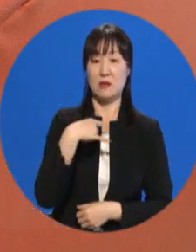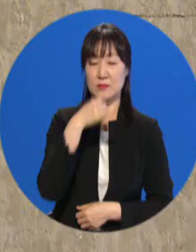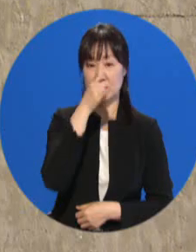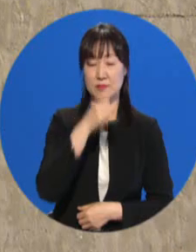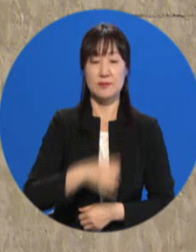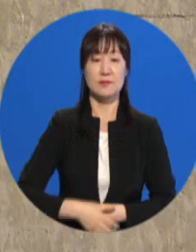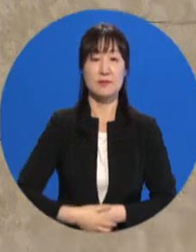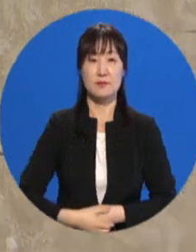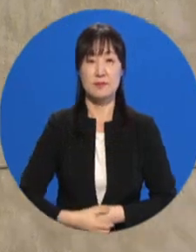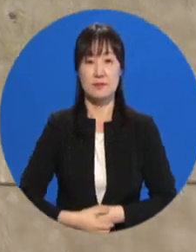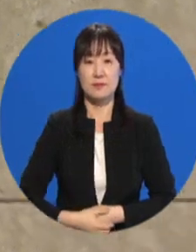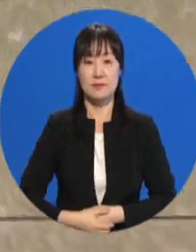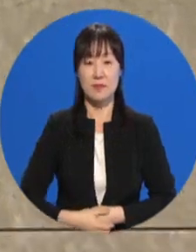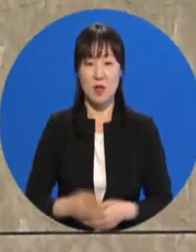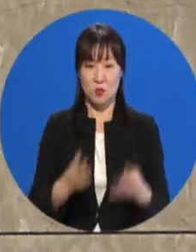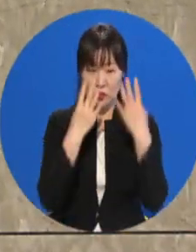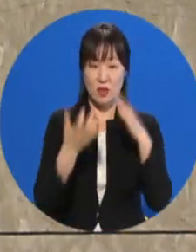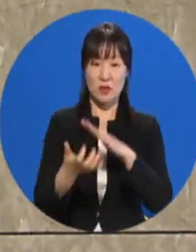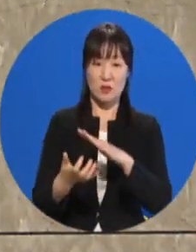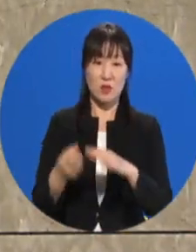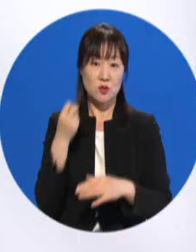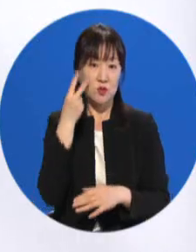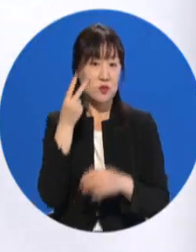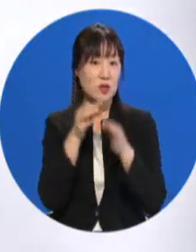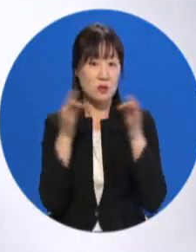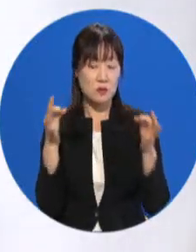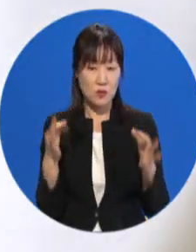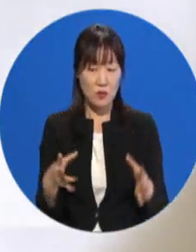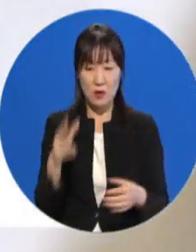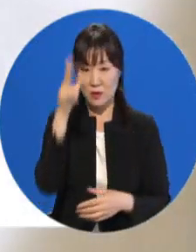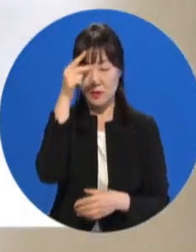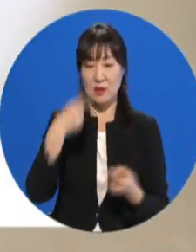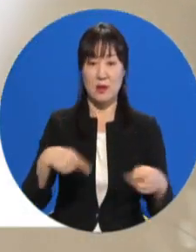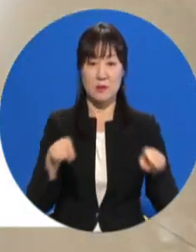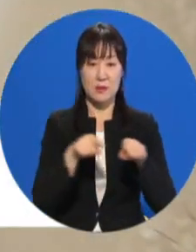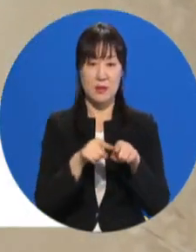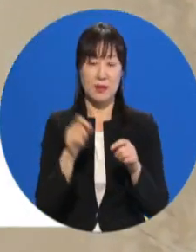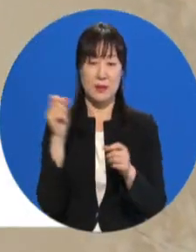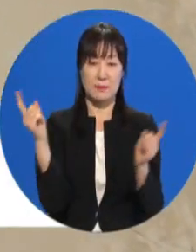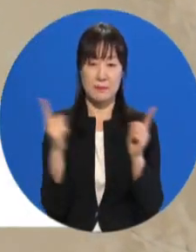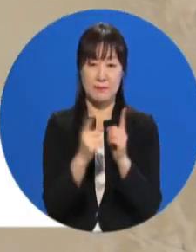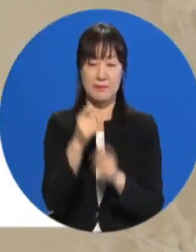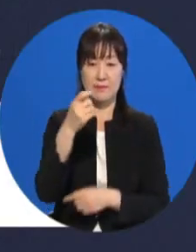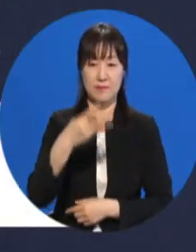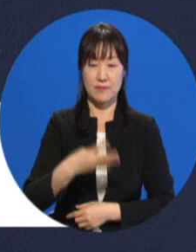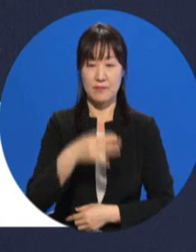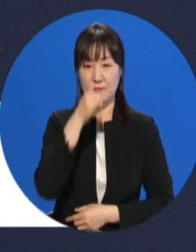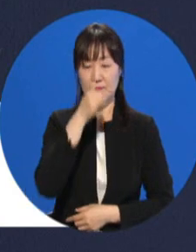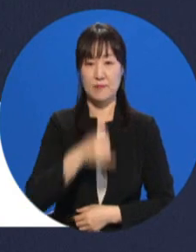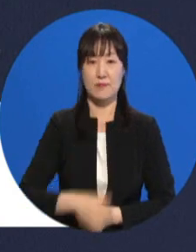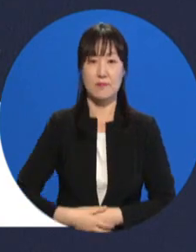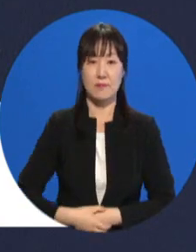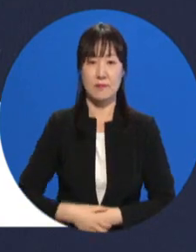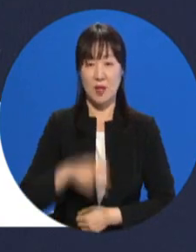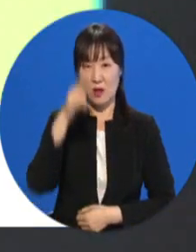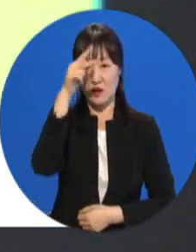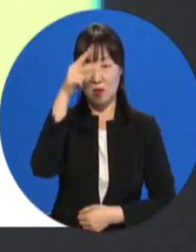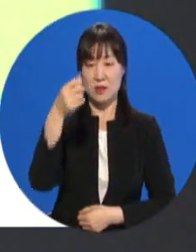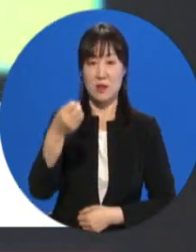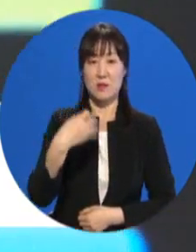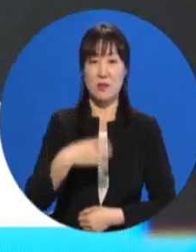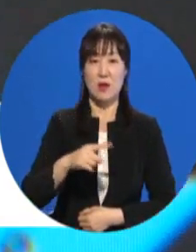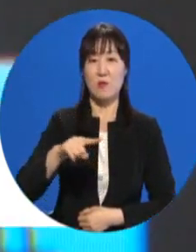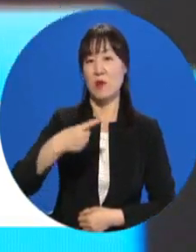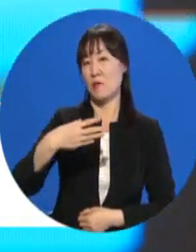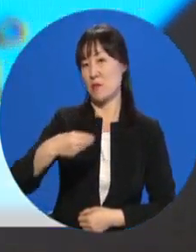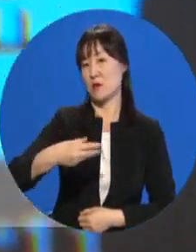했습니다. 구속되기 전까지 두 달 동안 경찰관과 여러 차례 어울렸다는 A씨. 경찰관으로부터 100만